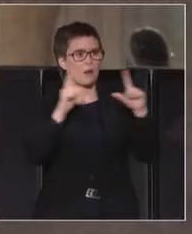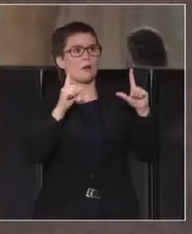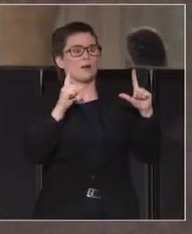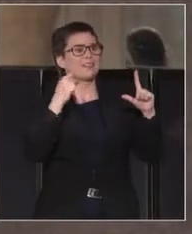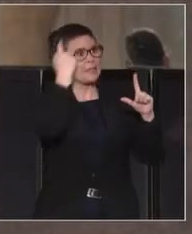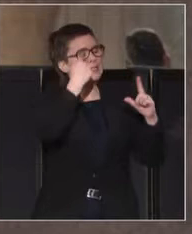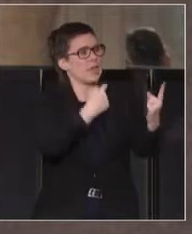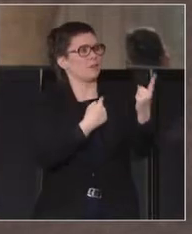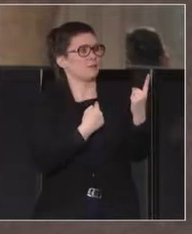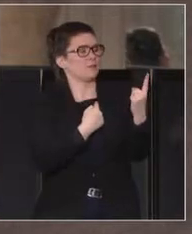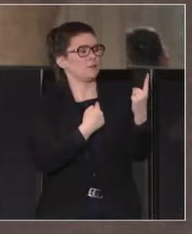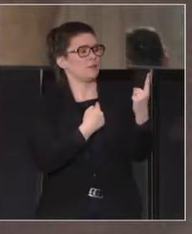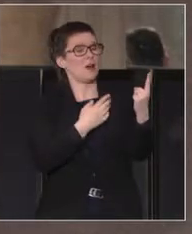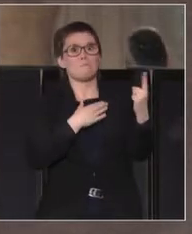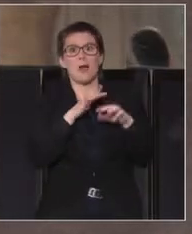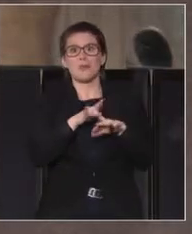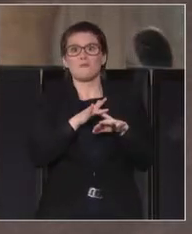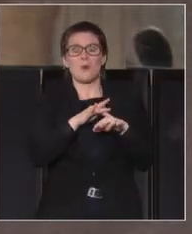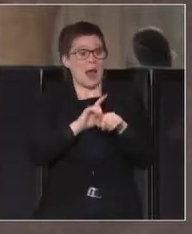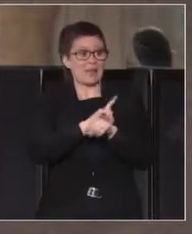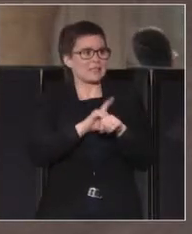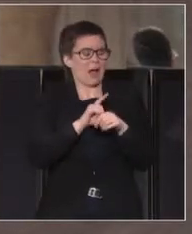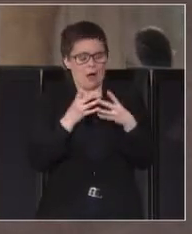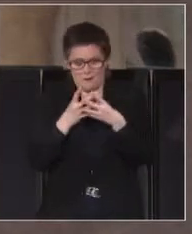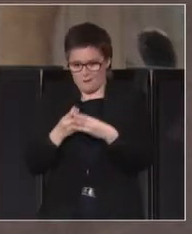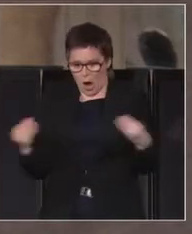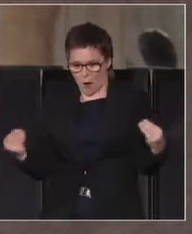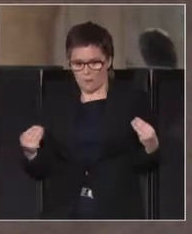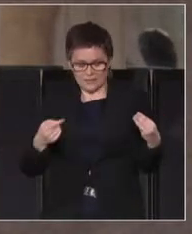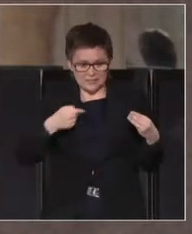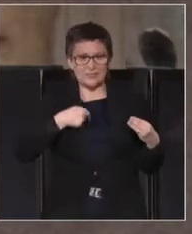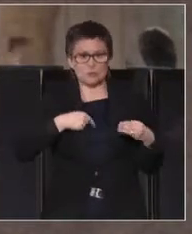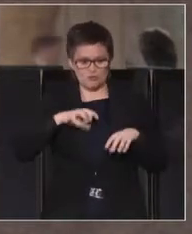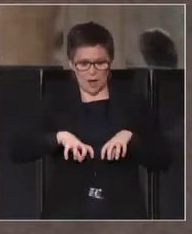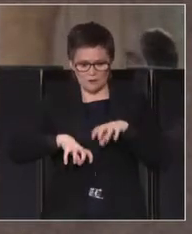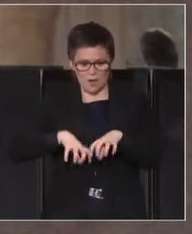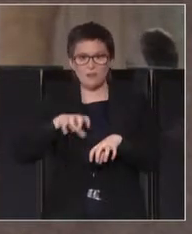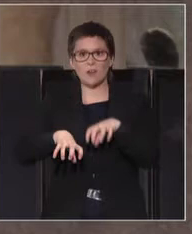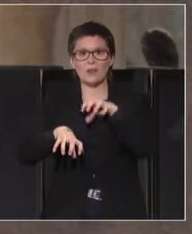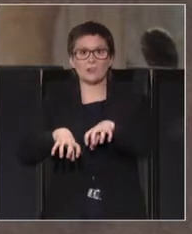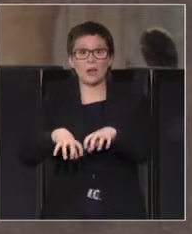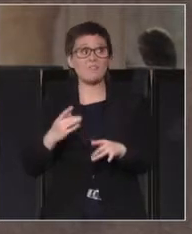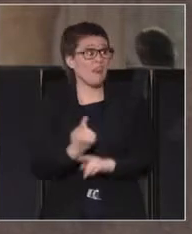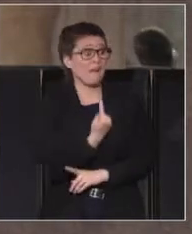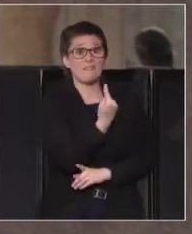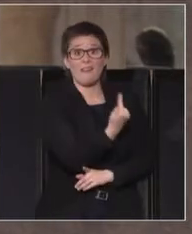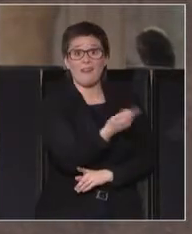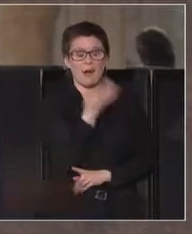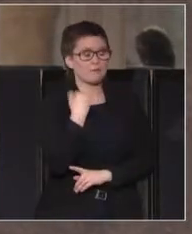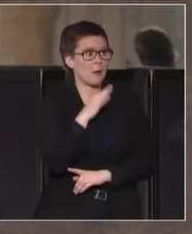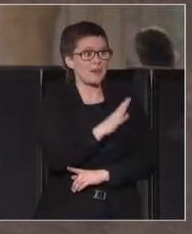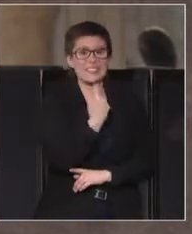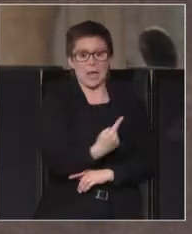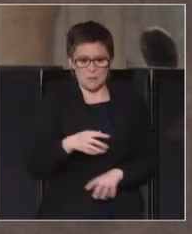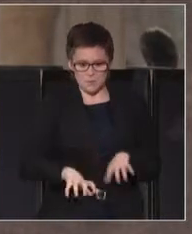das Gefühl, die Bahnen der Zeit zu durchbrechen. Meine Schritte auf kantigem Stein, den vielleicht er mit seinen eigenen Händen gelegt